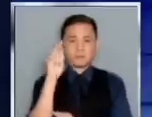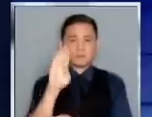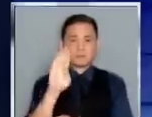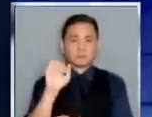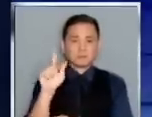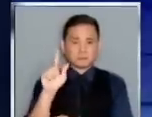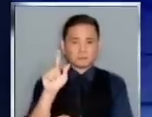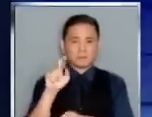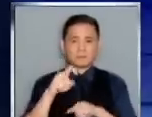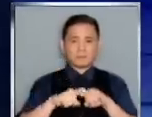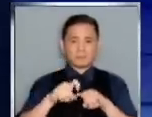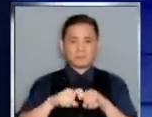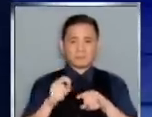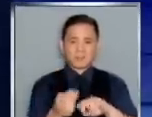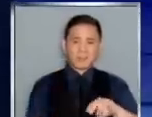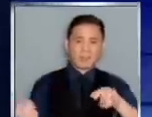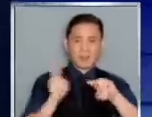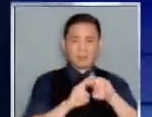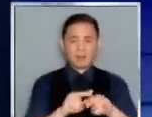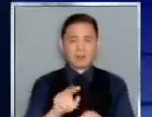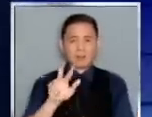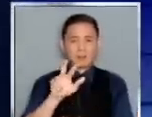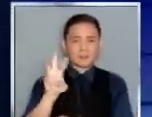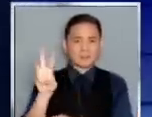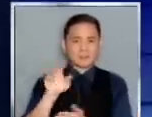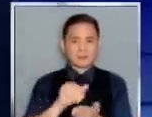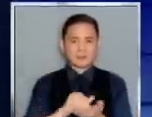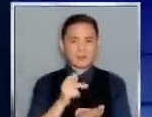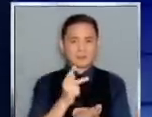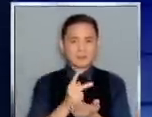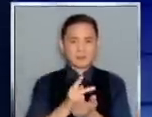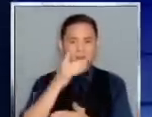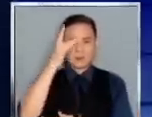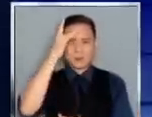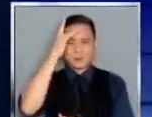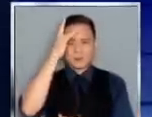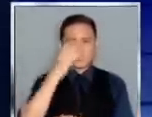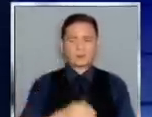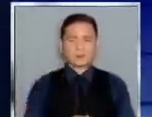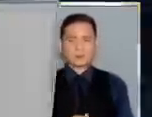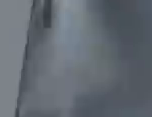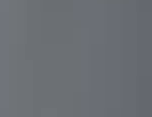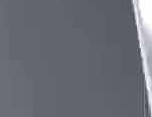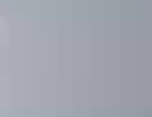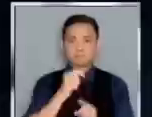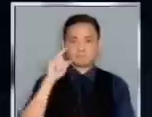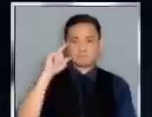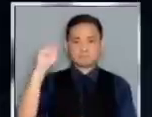mahigit 36,000 pesos. Idinulog niya yan sa sumbungan ng bayan.